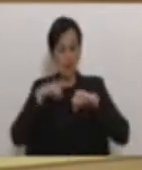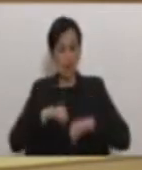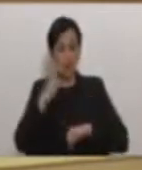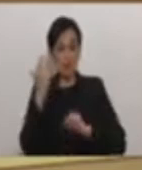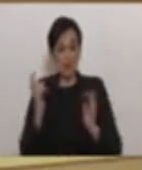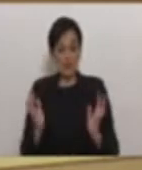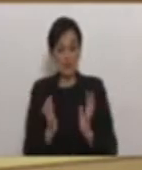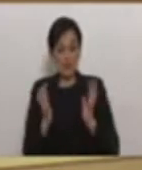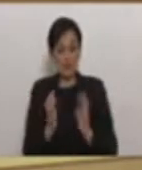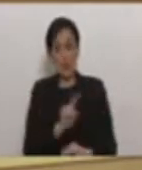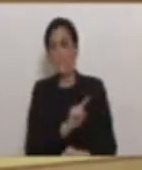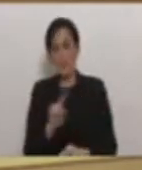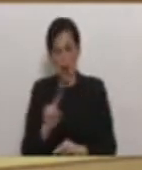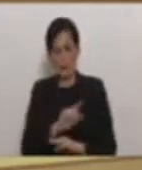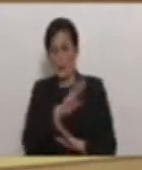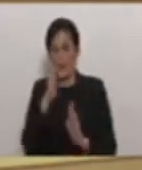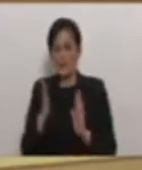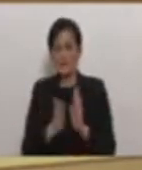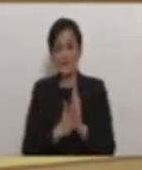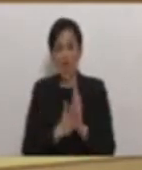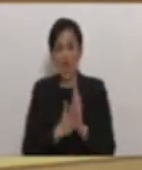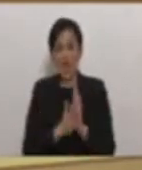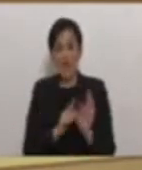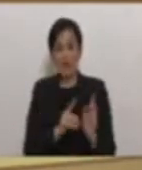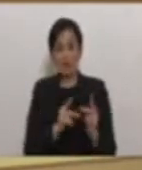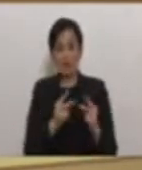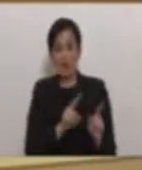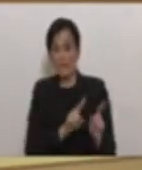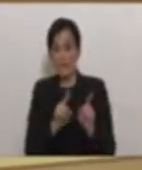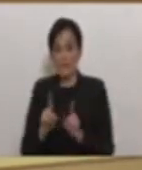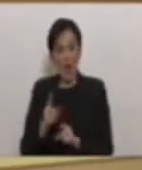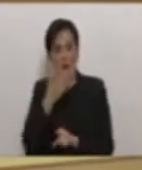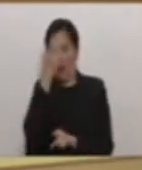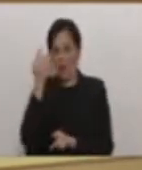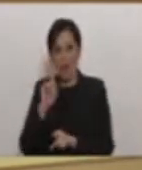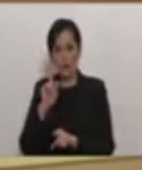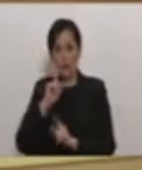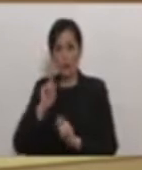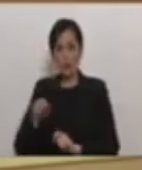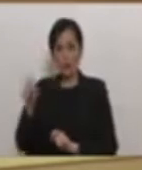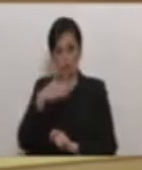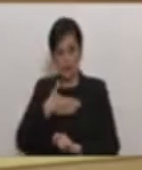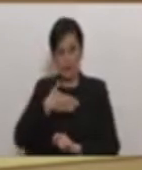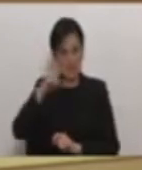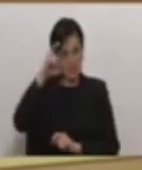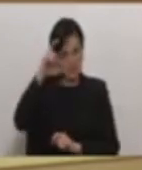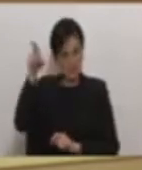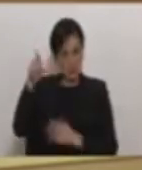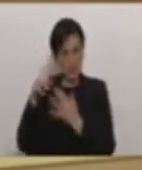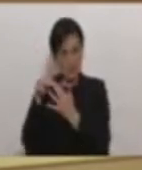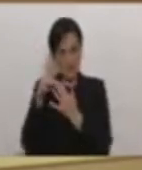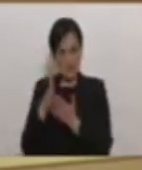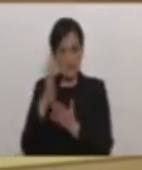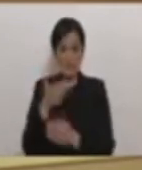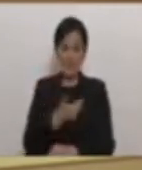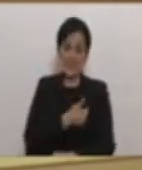შესანარჩუნებლად, მაგრამ ამ ყველაფრის პარალელურად არ უნდა დაგვავიწყდეს, რომ უკრაინაში იბრძვიან ჩვენი ბიჭები და ამიტომ გინდა თუ არ გინდათ